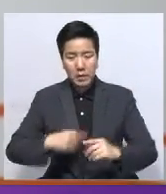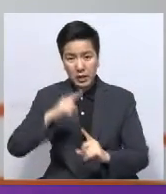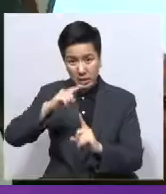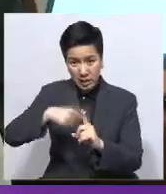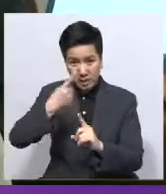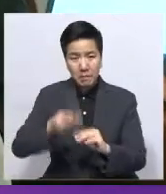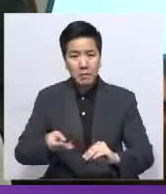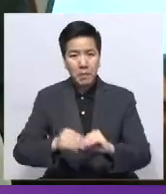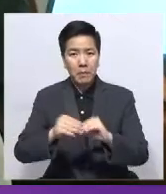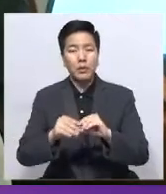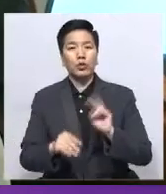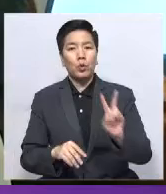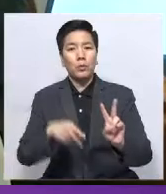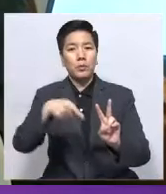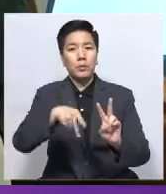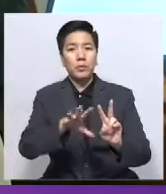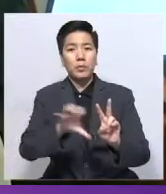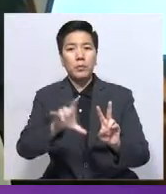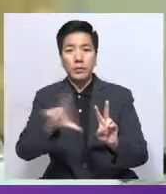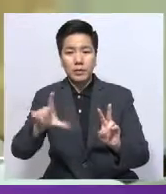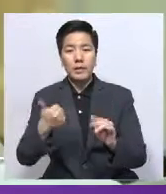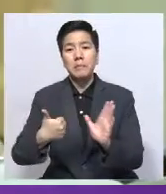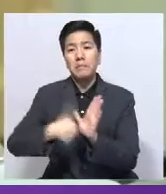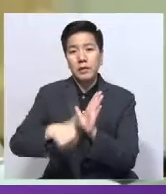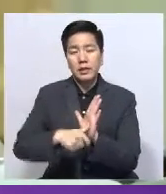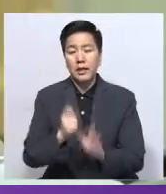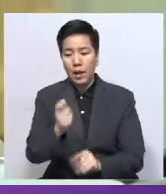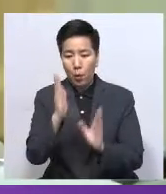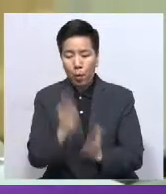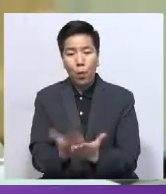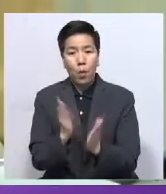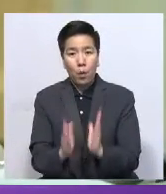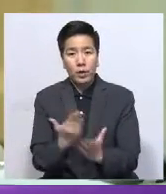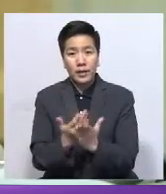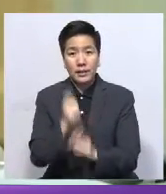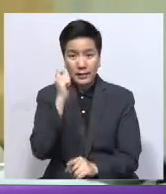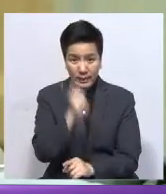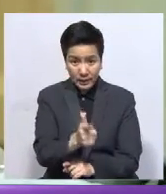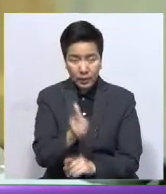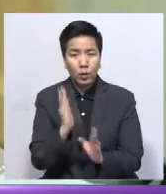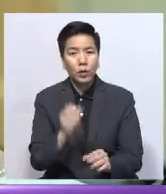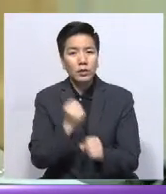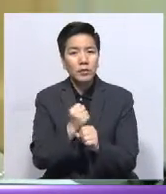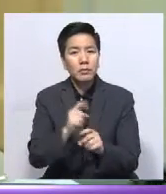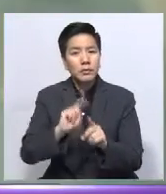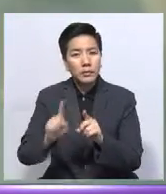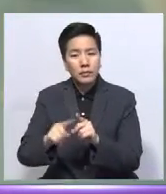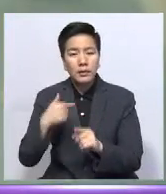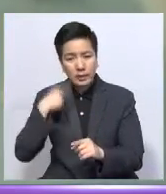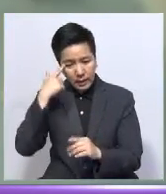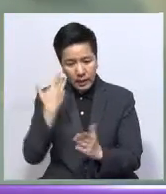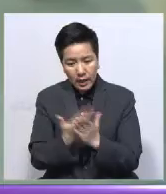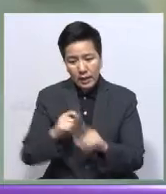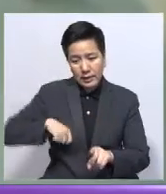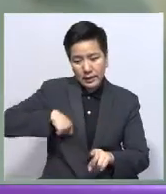าทต่อเดือนพร้อมกันนี้ยังอนุมัติมาตรการทางภาษีให้กับนายจ้างหรือบริษัทที่เป็นนิติบุคคลสามารถนำ